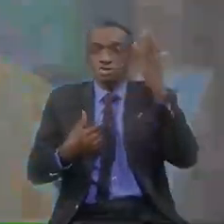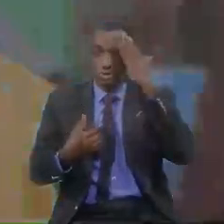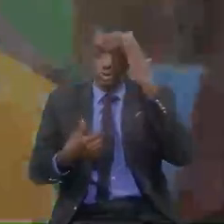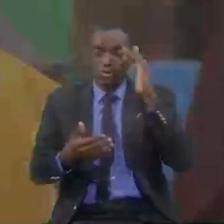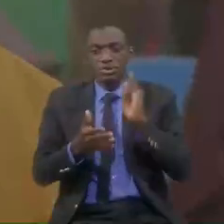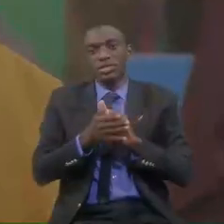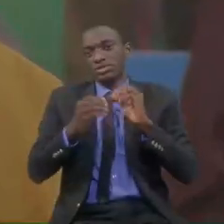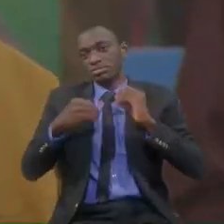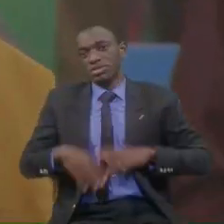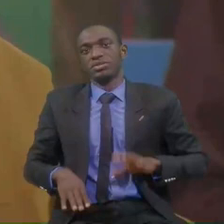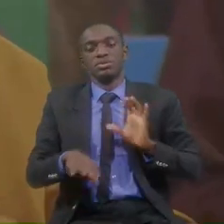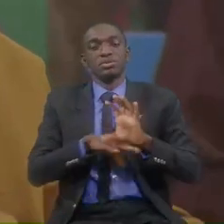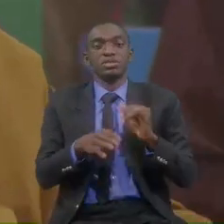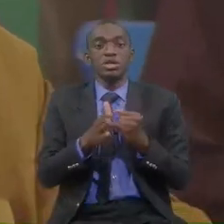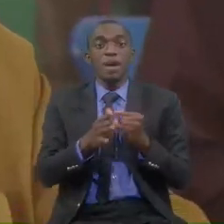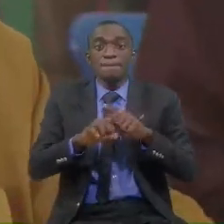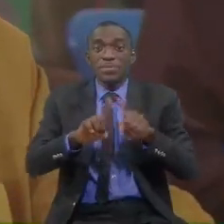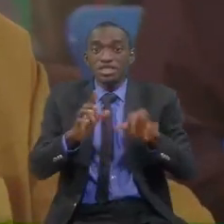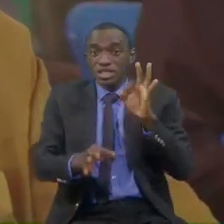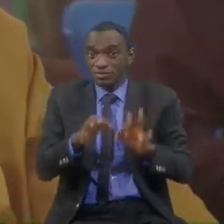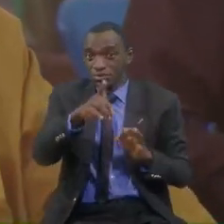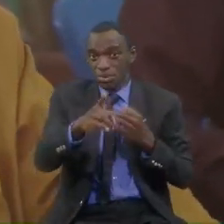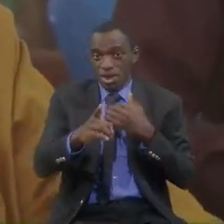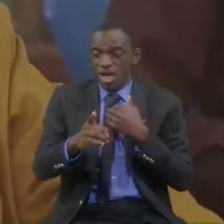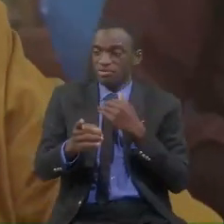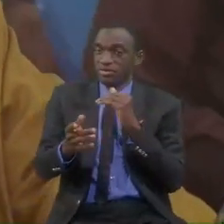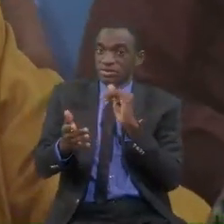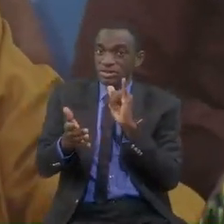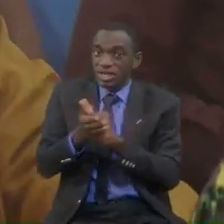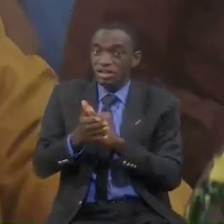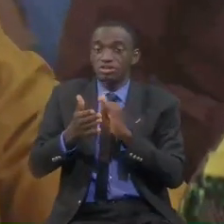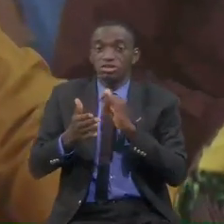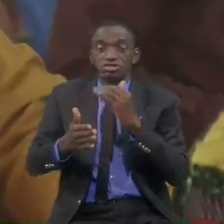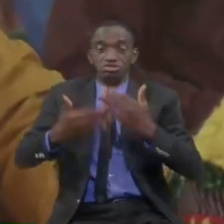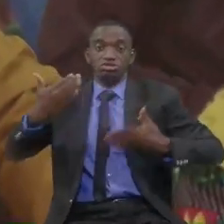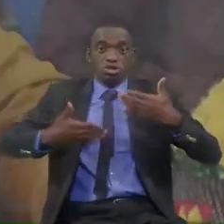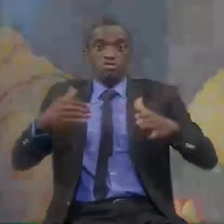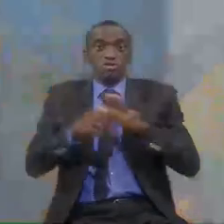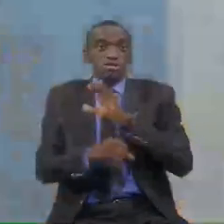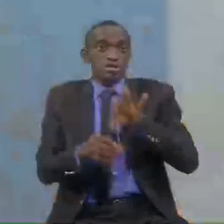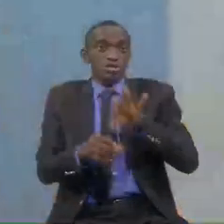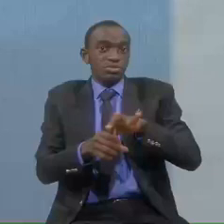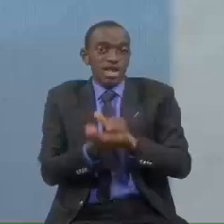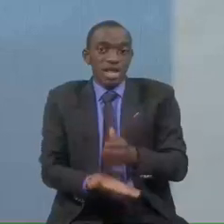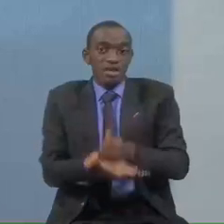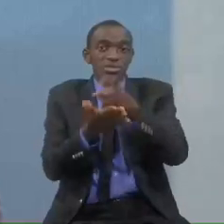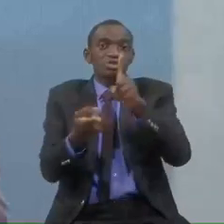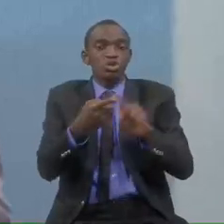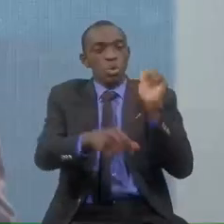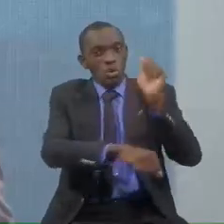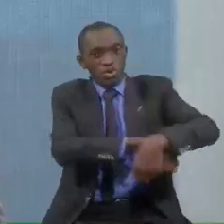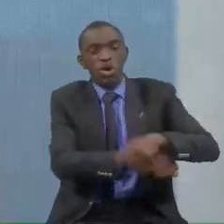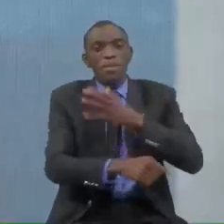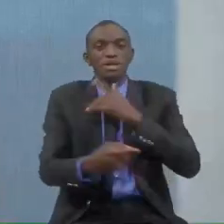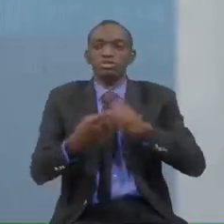esprit de joie-là qui vous amène en mesure, à être en mesure de